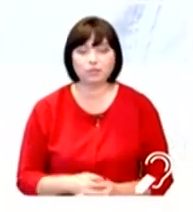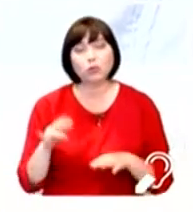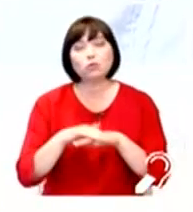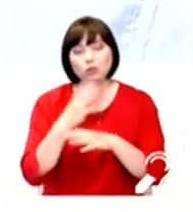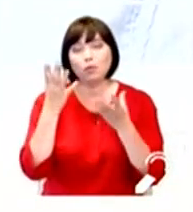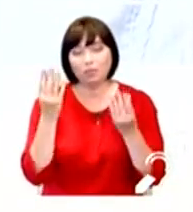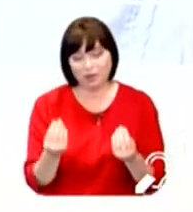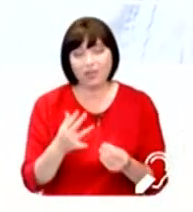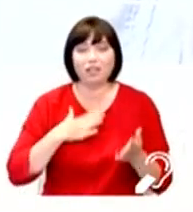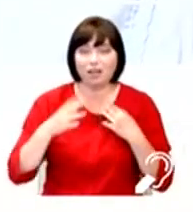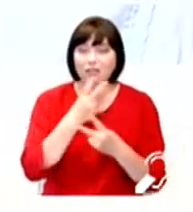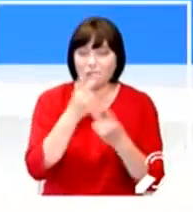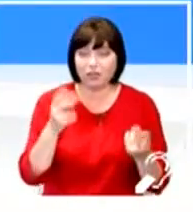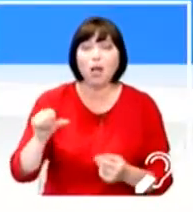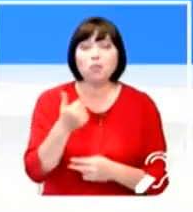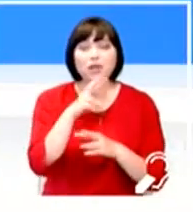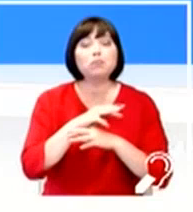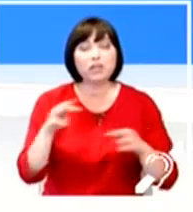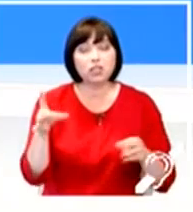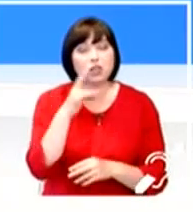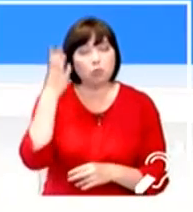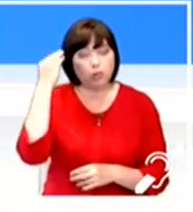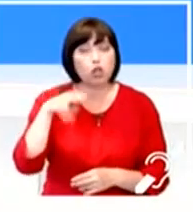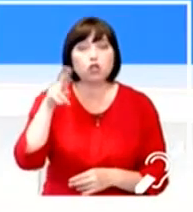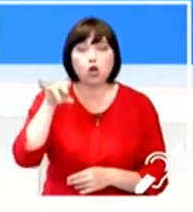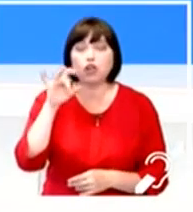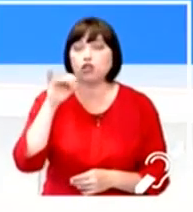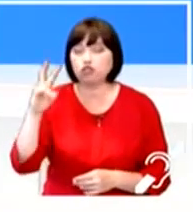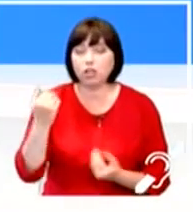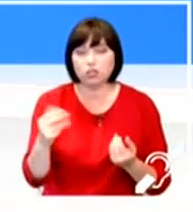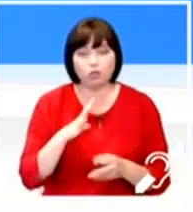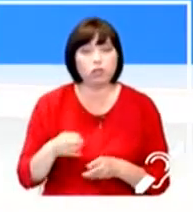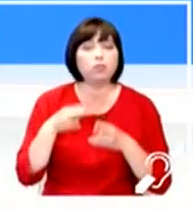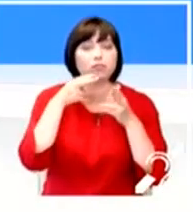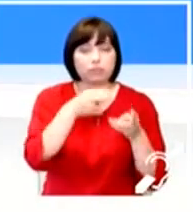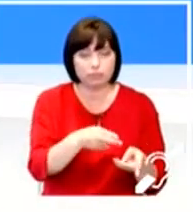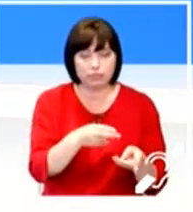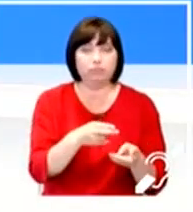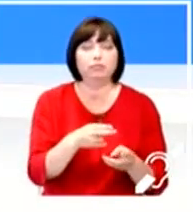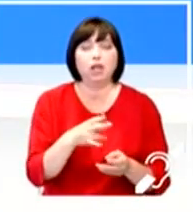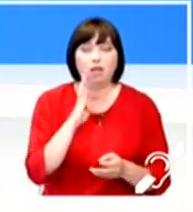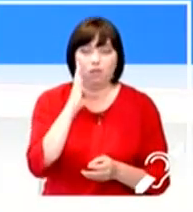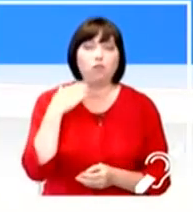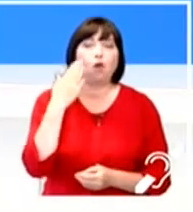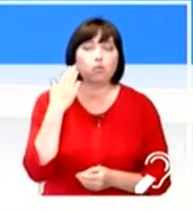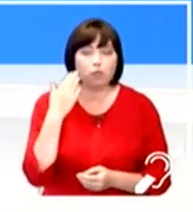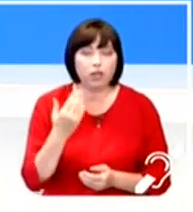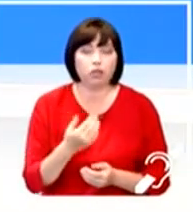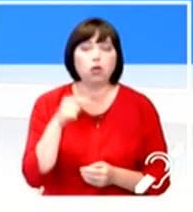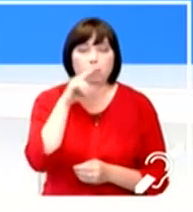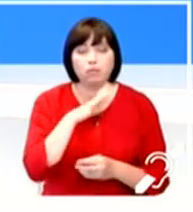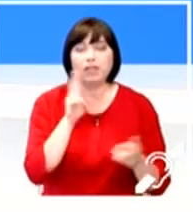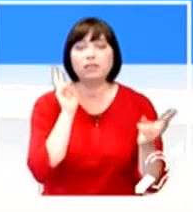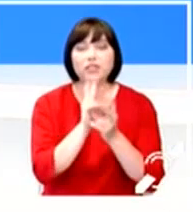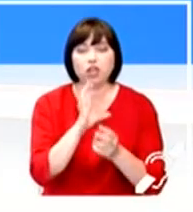Bună ziua, bine v-am găsit! Premierul Republicii Moldova, Dorin Recean, a făcut astăzi o vizită privată în România. A avut